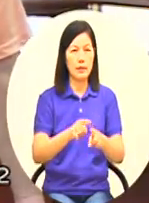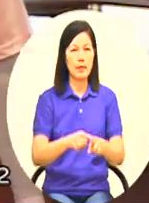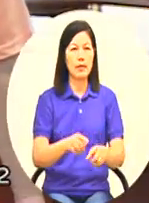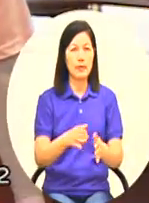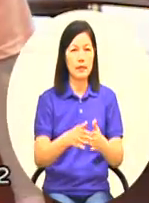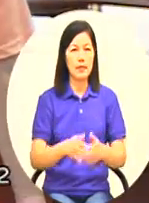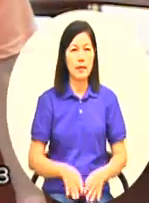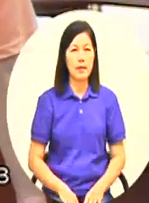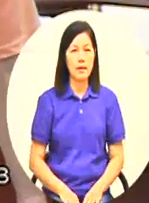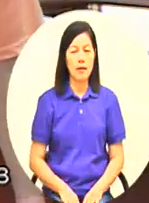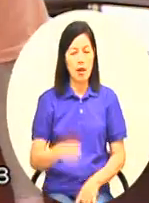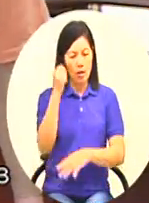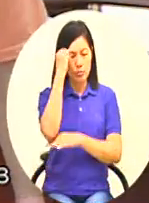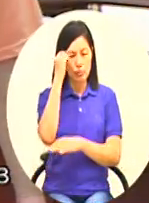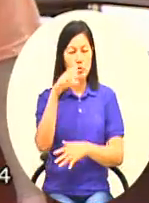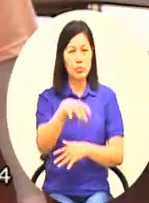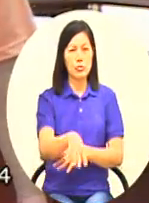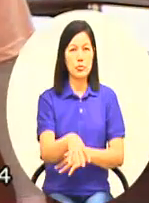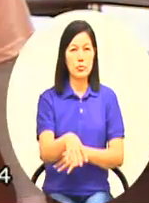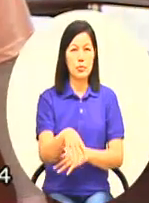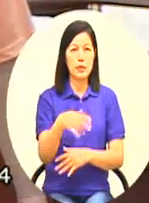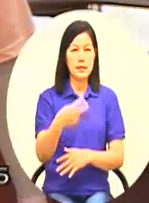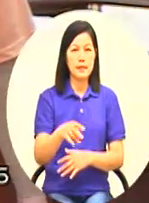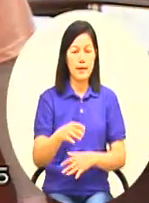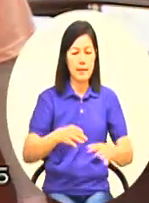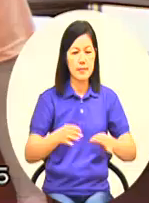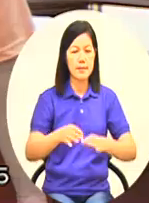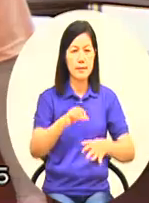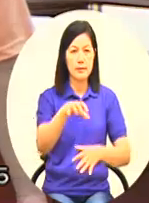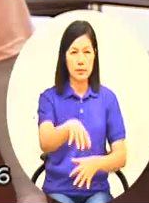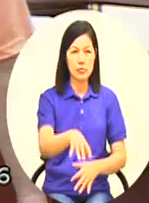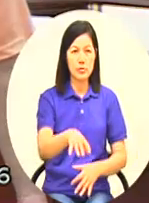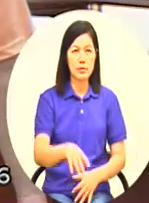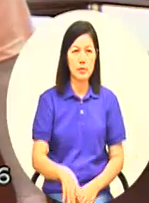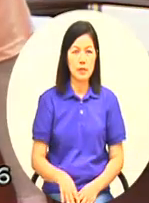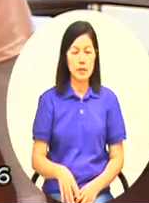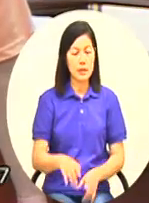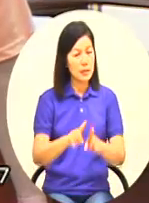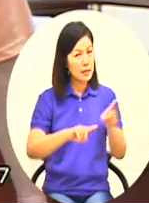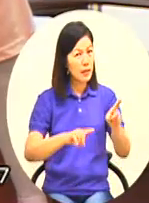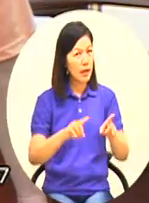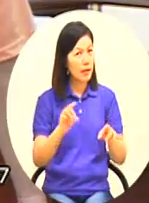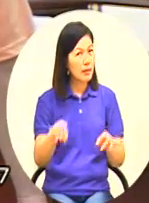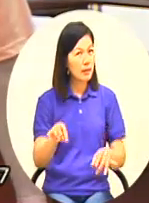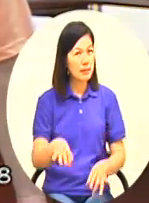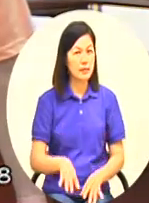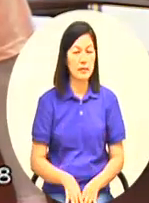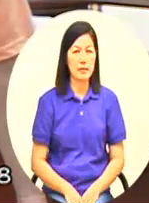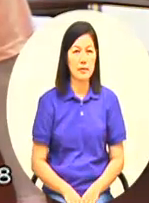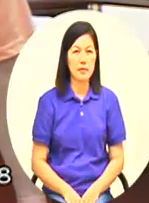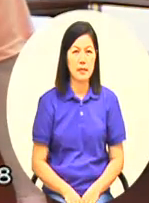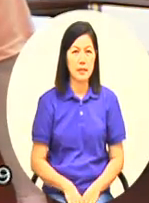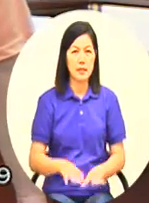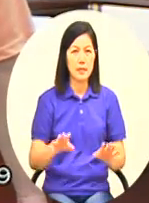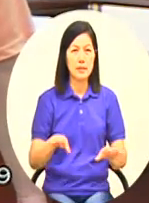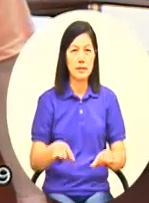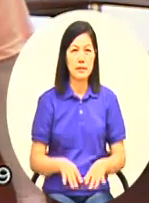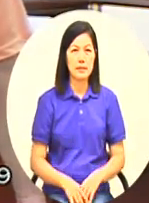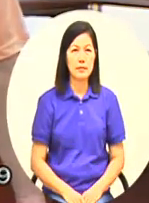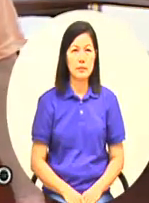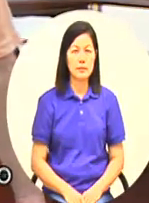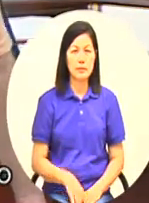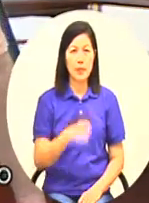哦，住宅区哦，跟你商业区对不对？有什么差别的嘛？是拢是一路啊。但是因现在做一，